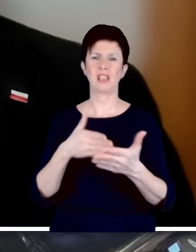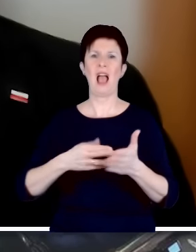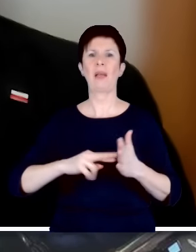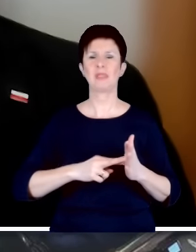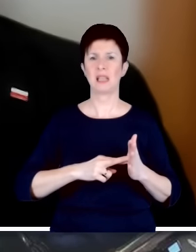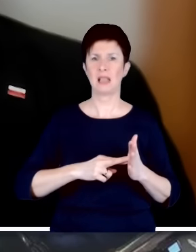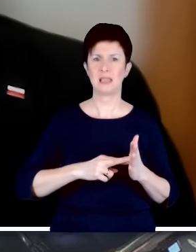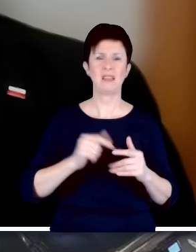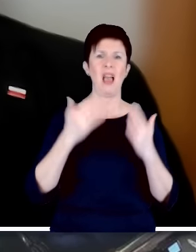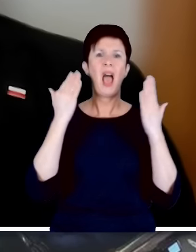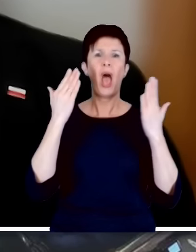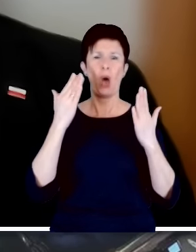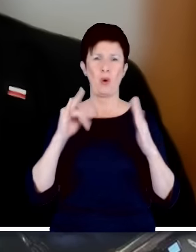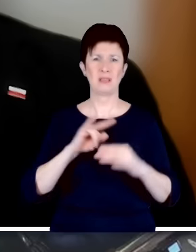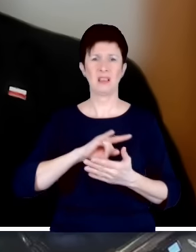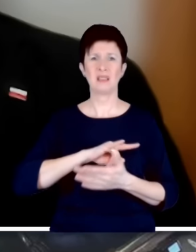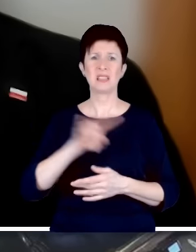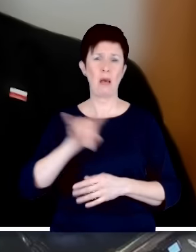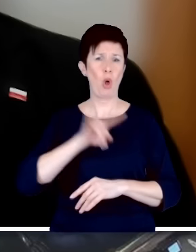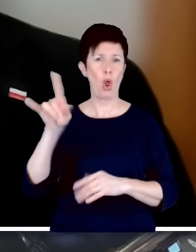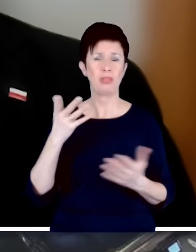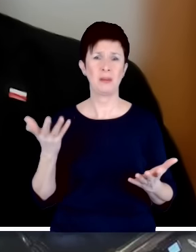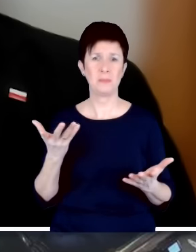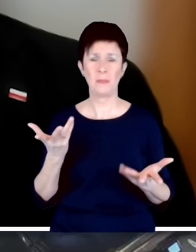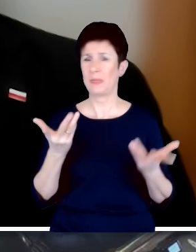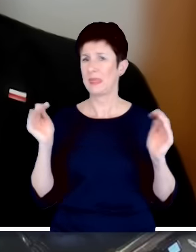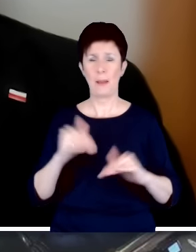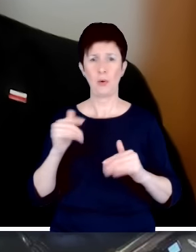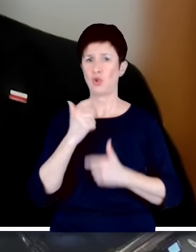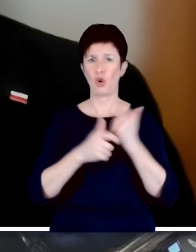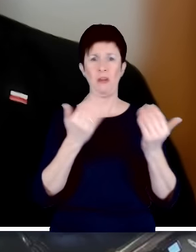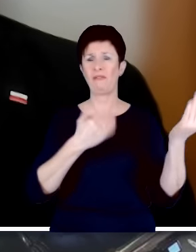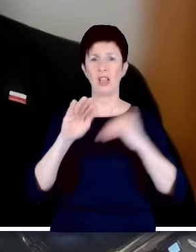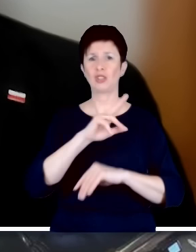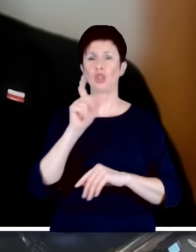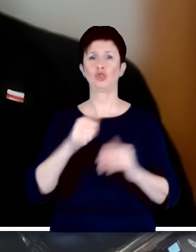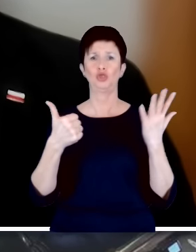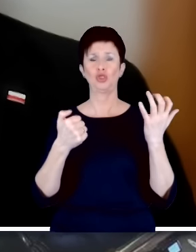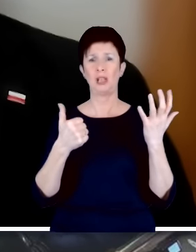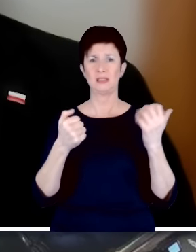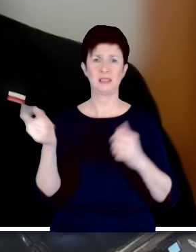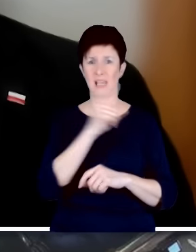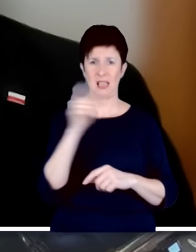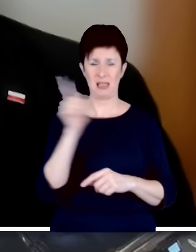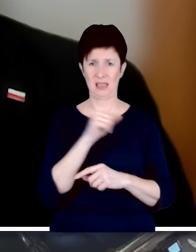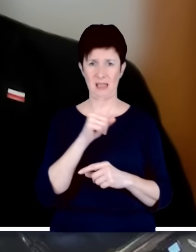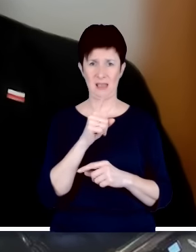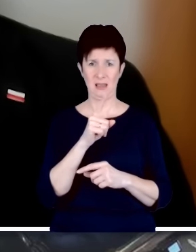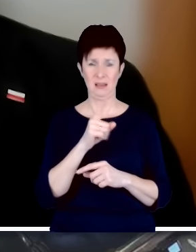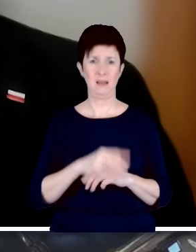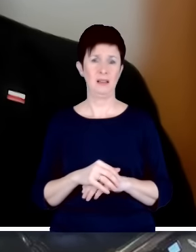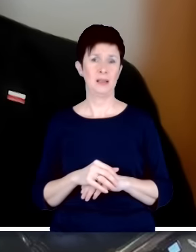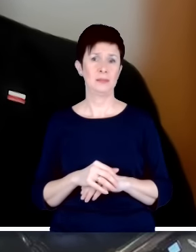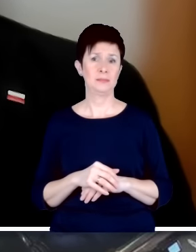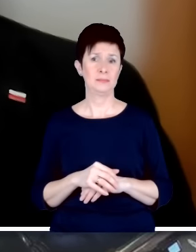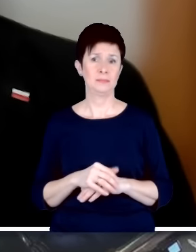hałasu lotniczego, więc nie można robić więcej niż 600 operacji lotniczych w Warszawie, choćby nawet fizycznie było to możliwe. A żeby